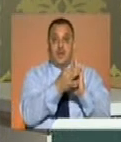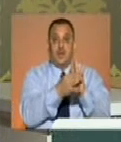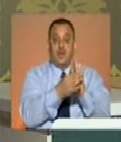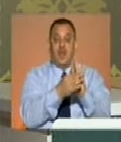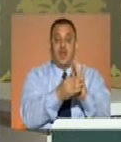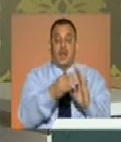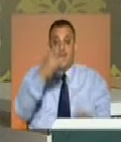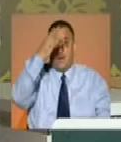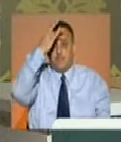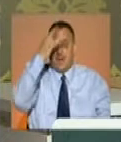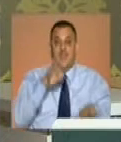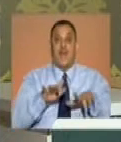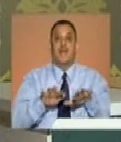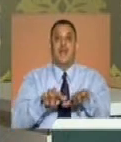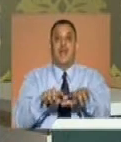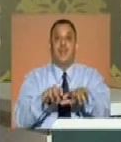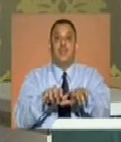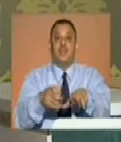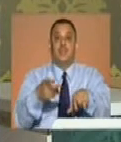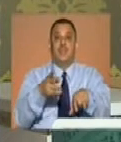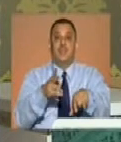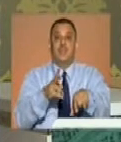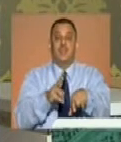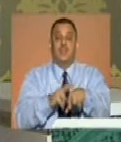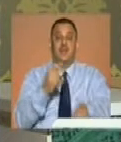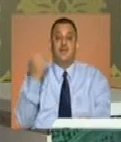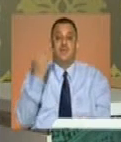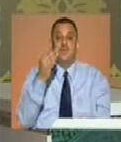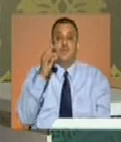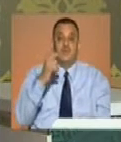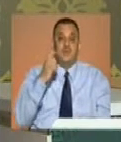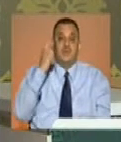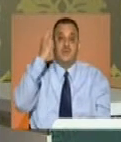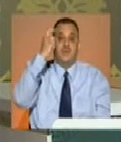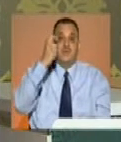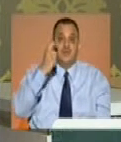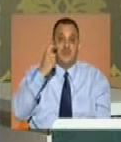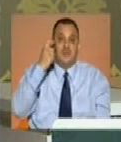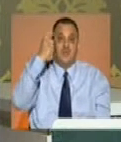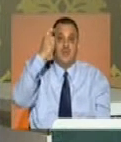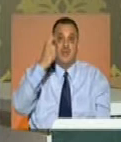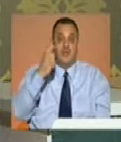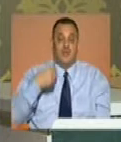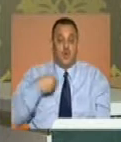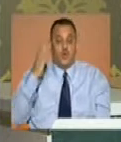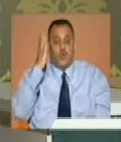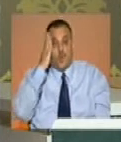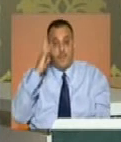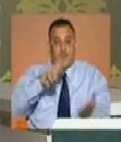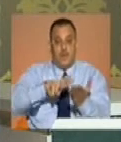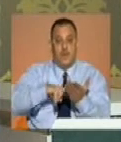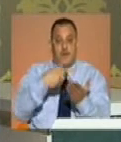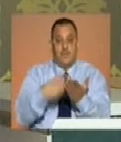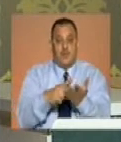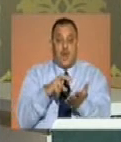تعبان بمرض سرطان، واستوى معي مثل وسواس قهري عرفت. نعم. يعني ما نام طول الليل